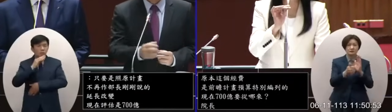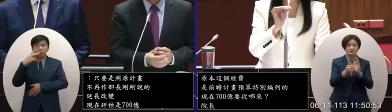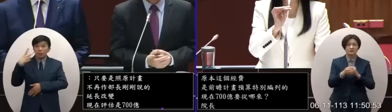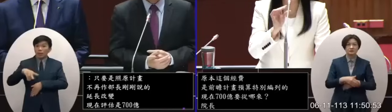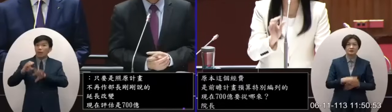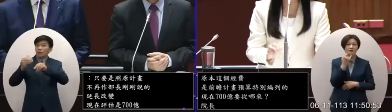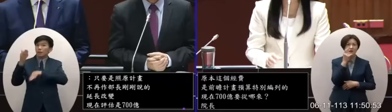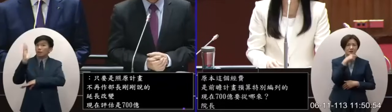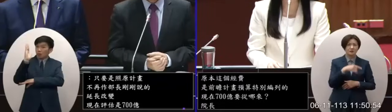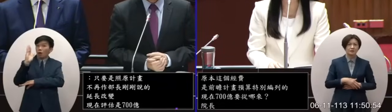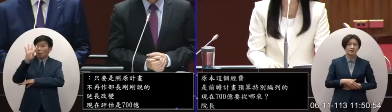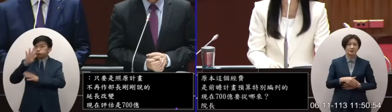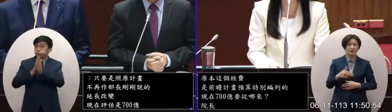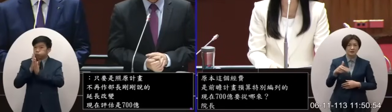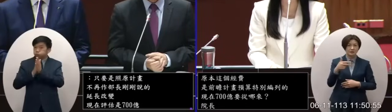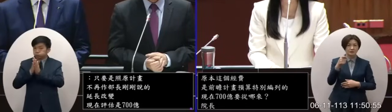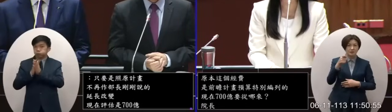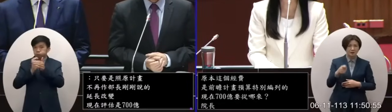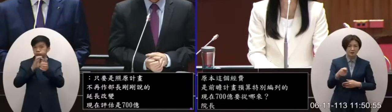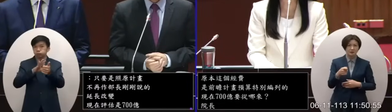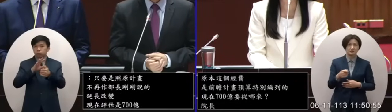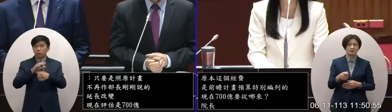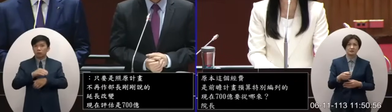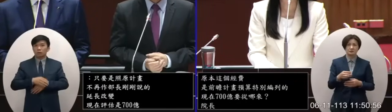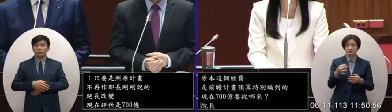求， 可以确保我们700亿可以到位吗？